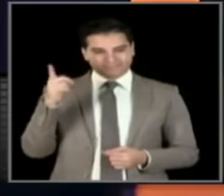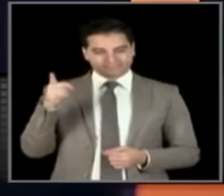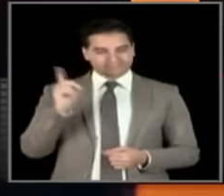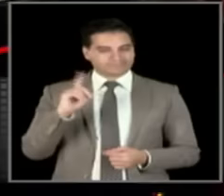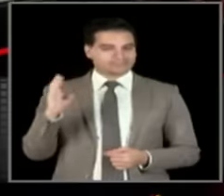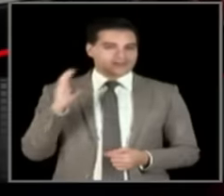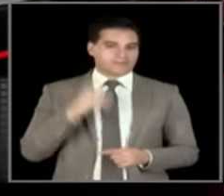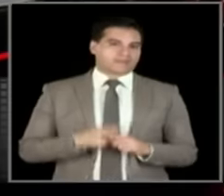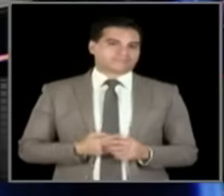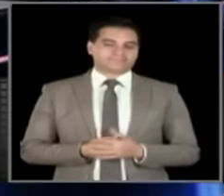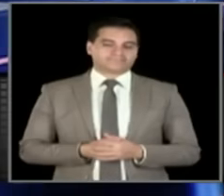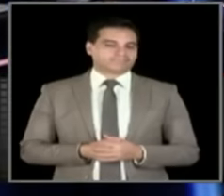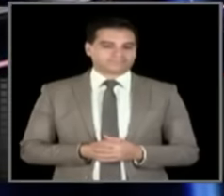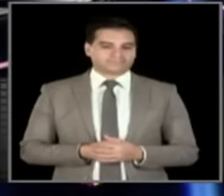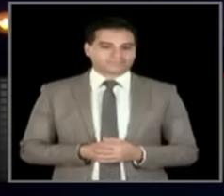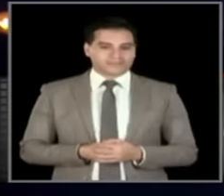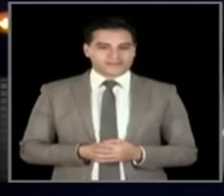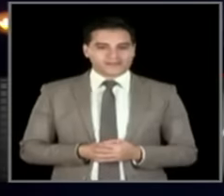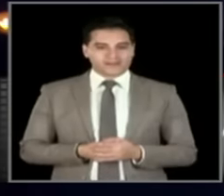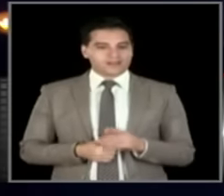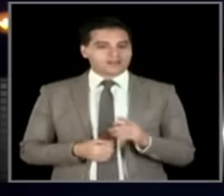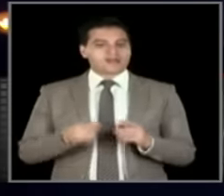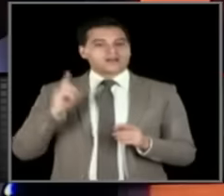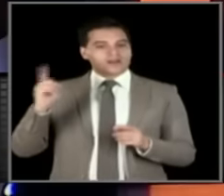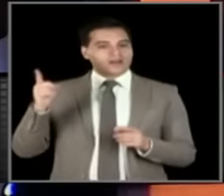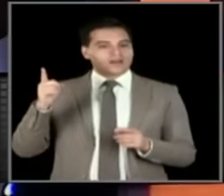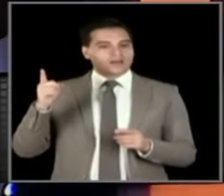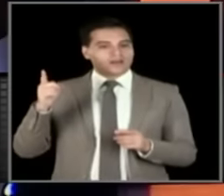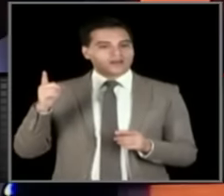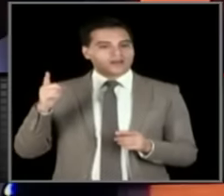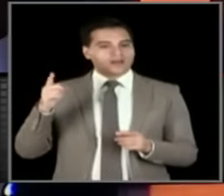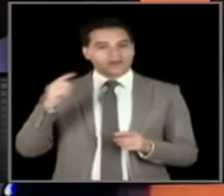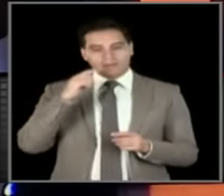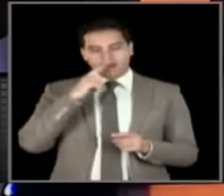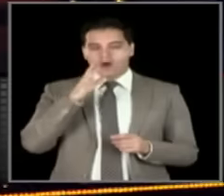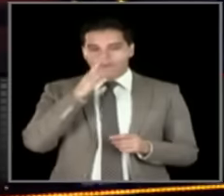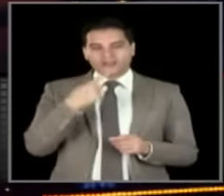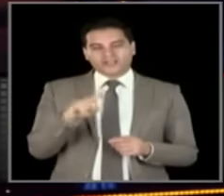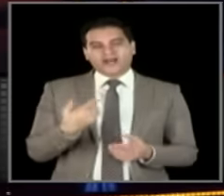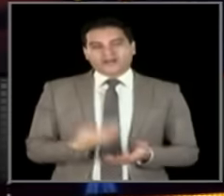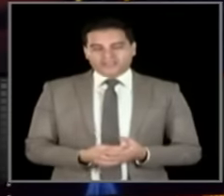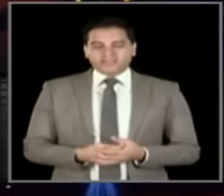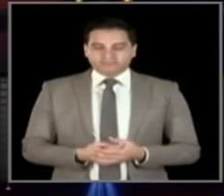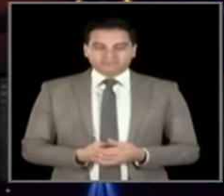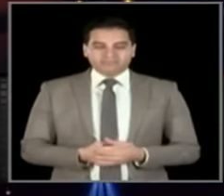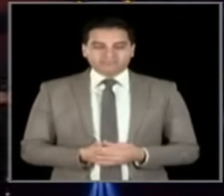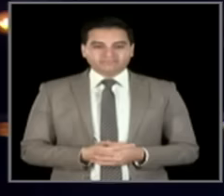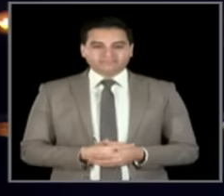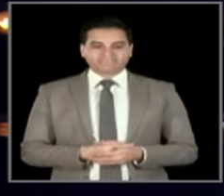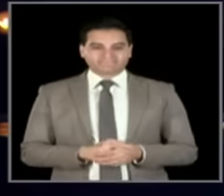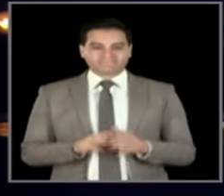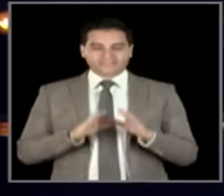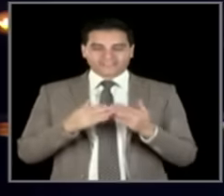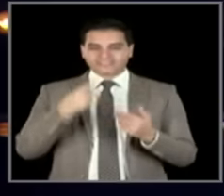خاطئة. زي ما شمس سعيد قالت، فين بقى؟ عمان. اسكندرية. انتوا عايزكم حلو النهاردة،